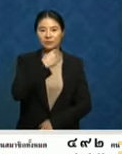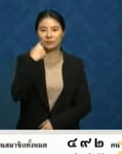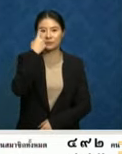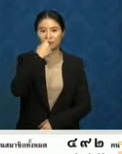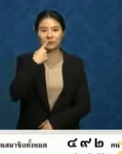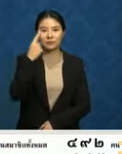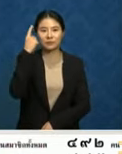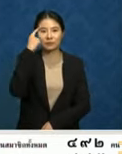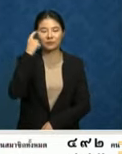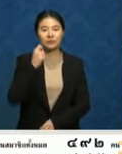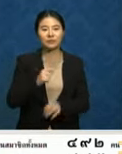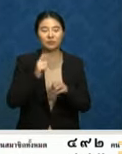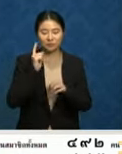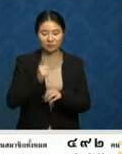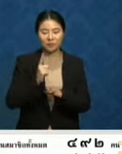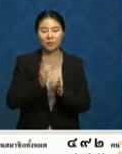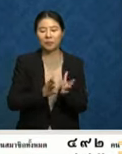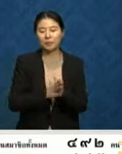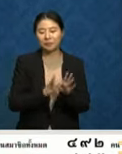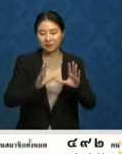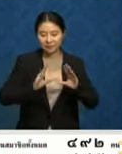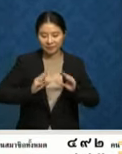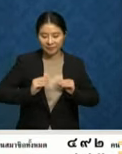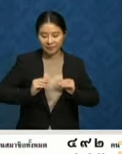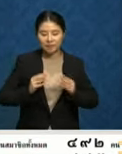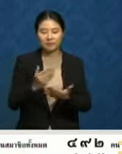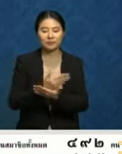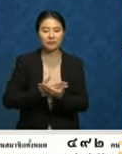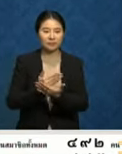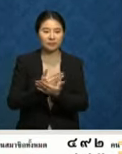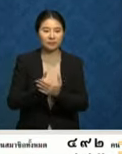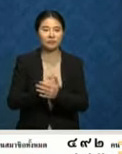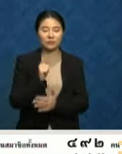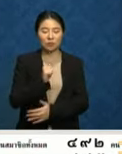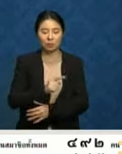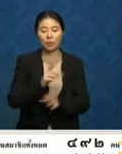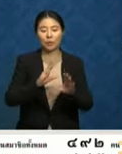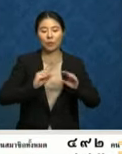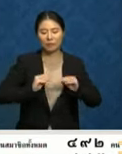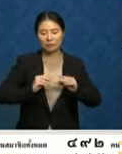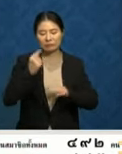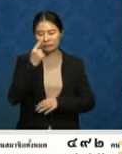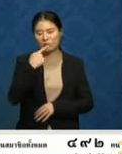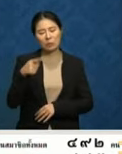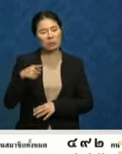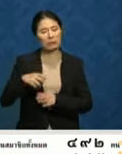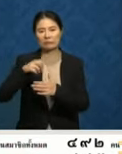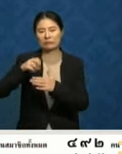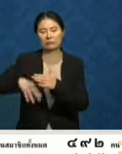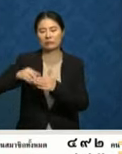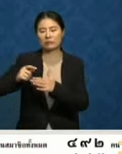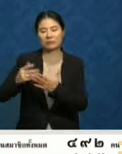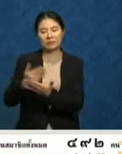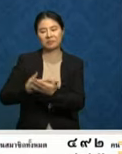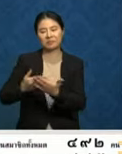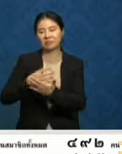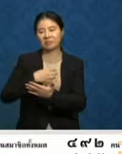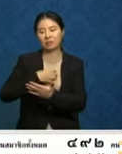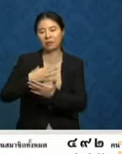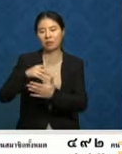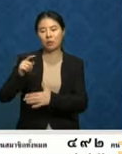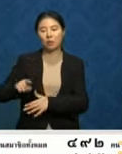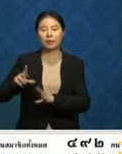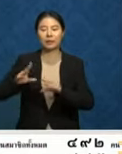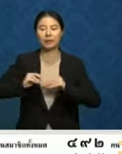เอ่อควรรับหลักการกดปุ่มเห็นด้วยท่านผู้ใดเห็นว่าไม่ควรรับหลักการให้กดปุ่มไม่เห็นด้วยท่านผู้ใดเห็นว่า